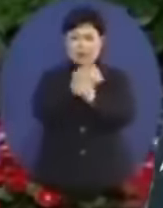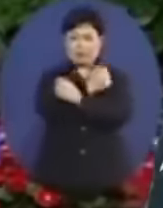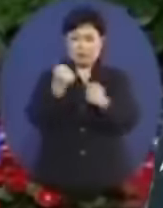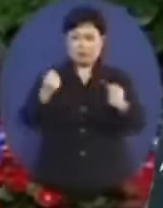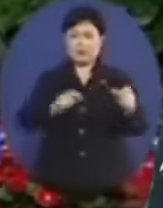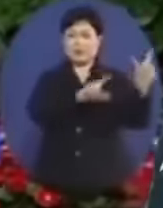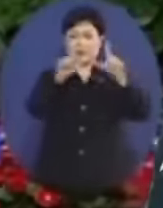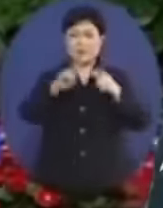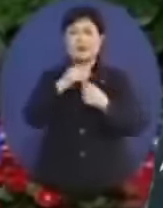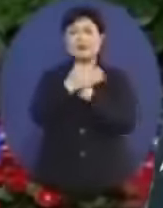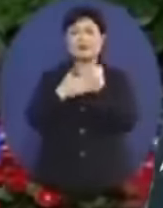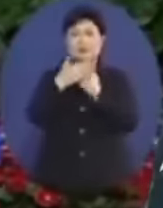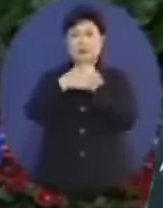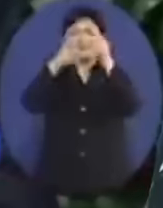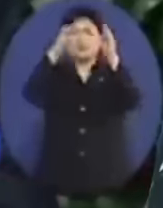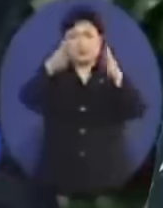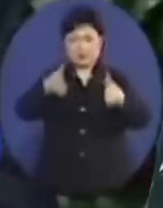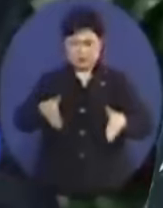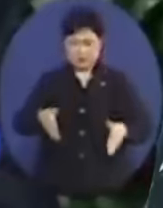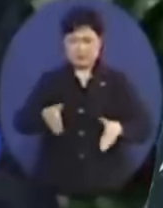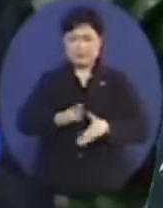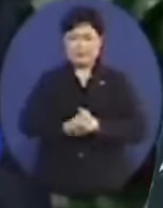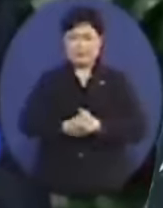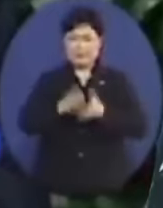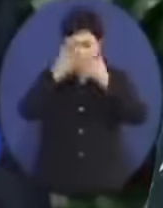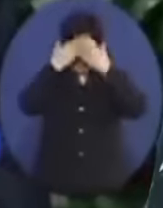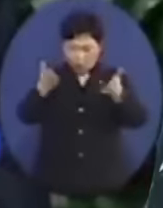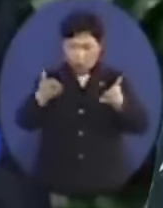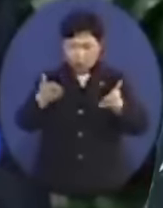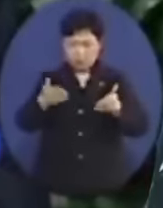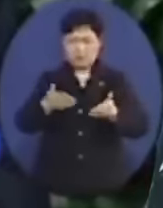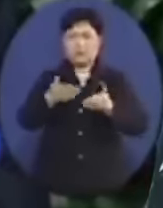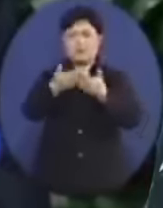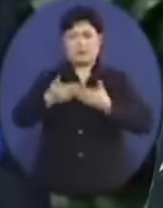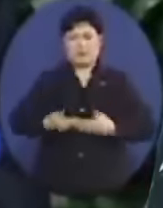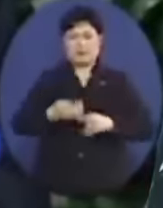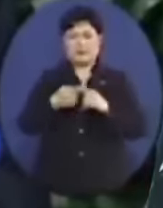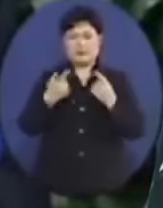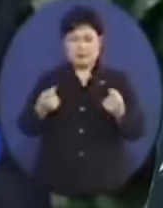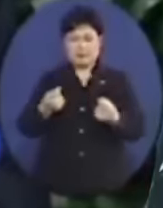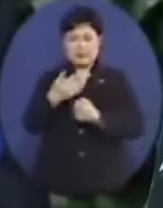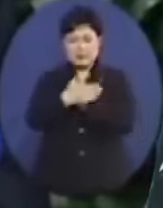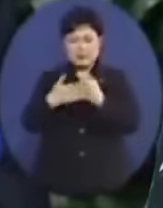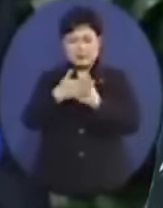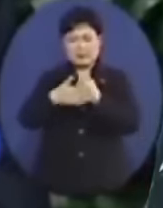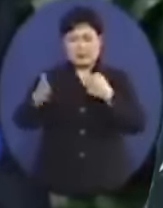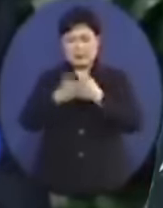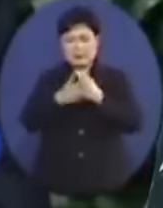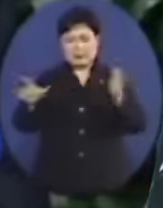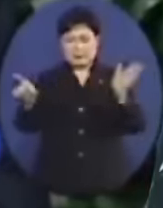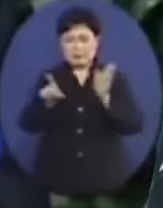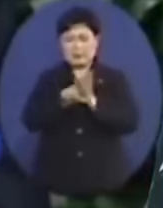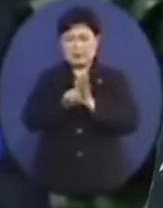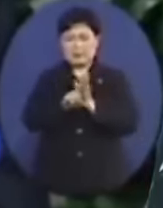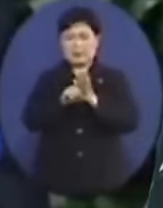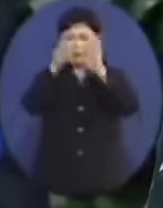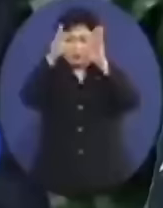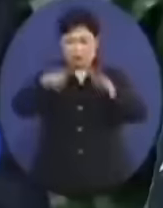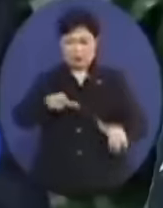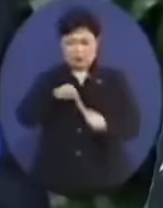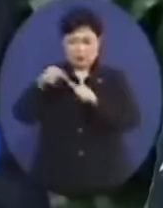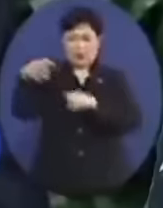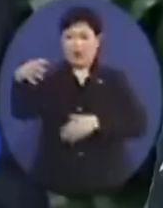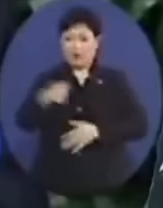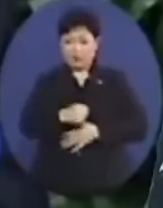은혜를 통해서 공짜로 구원받는 것입니다 그 은혜를 인하여 믿음으로 말미암아 구원을 나니